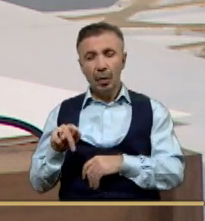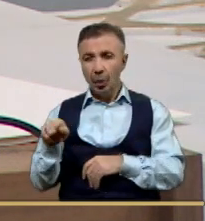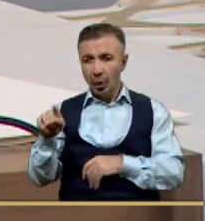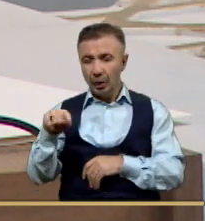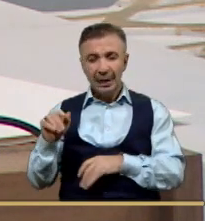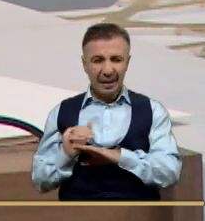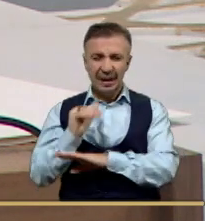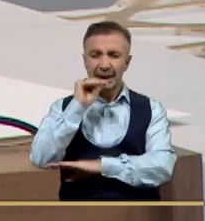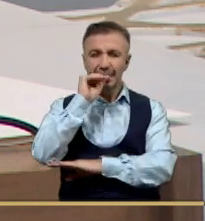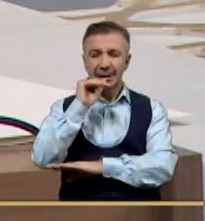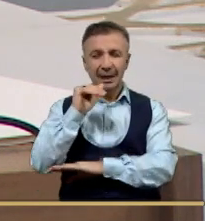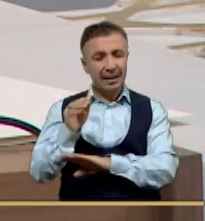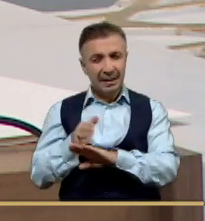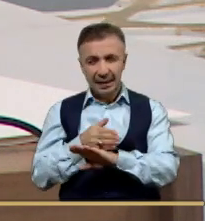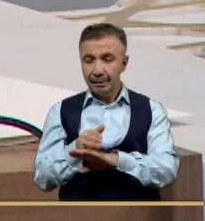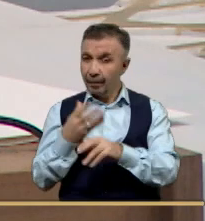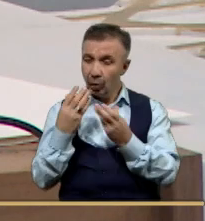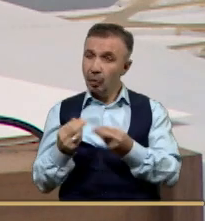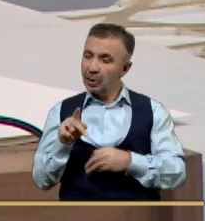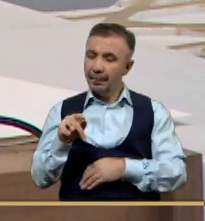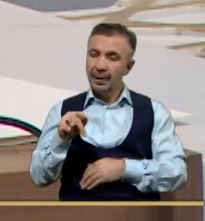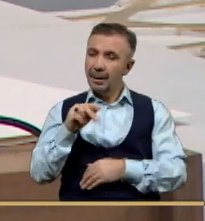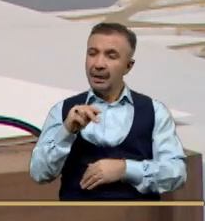vesile olmuş gibidir.